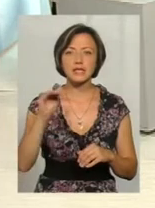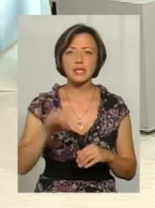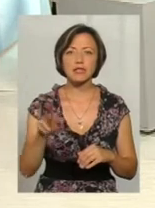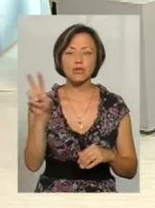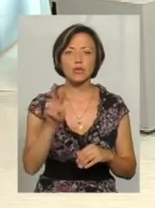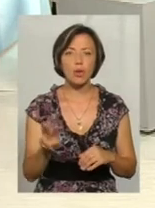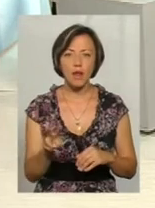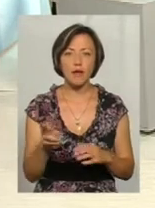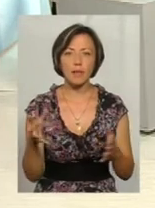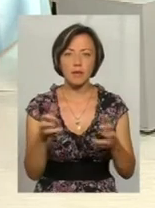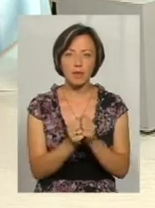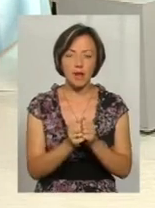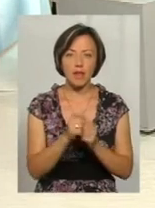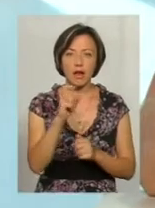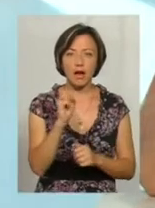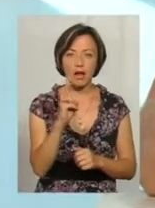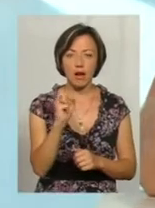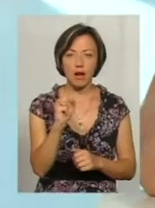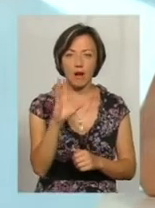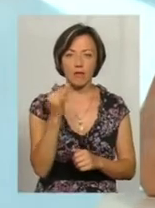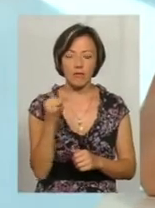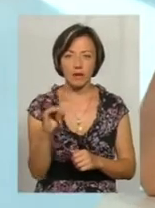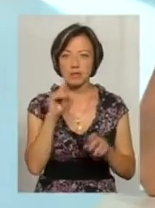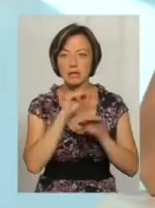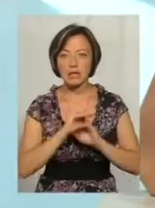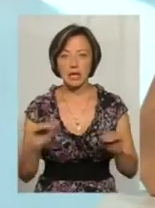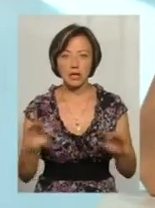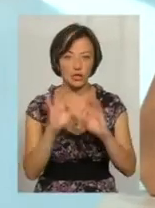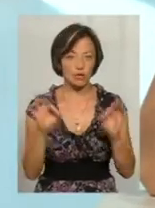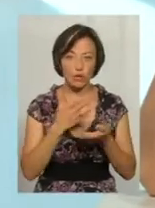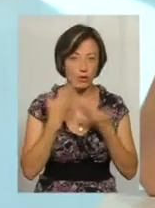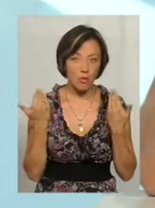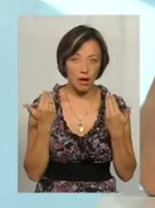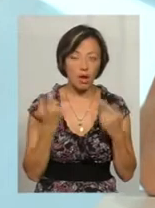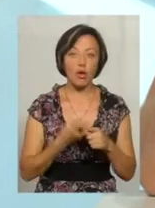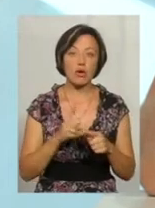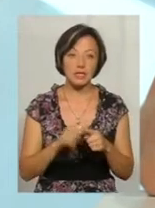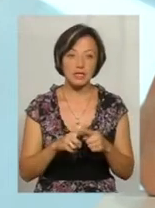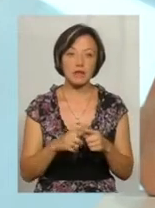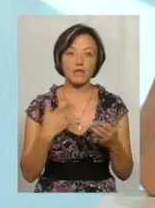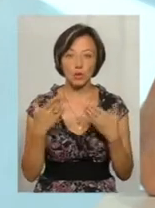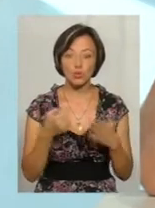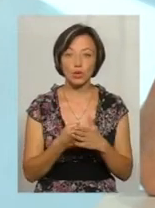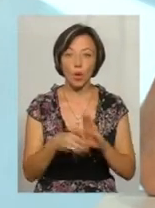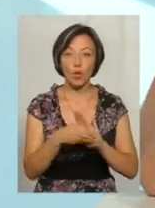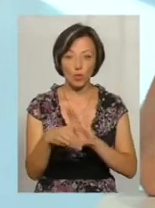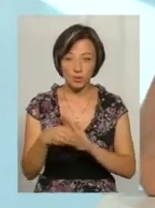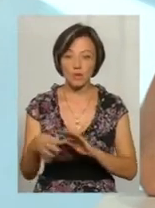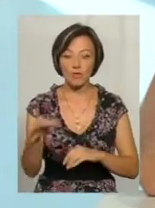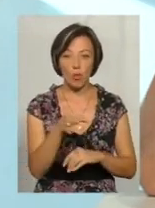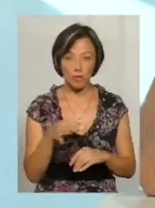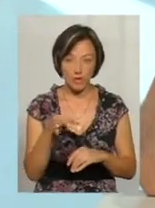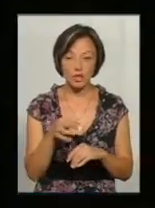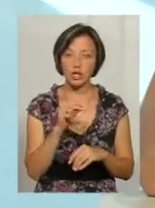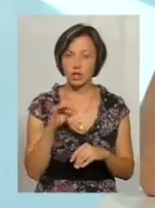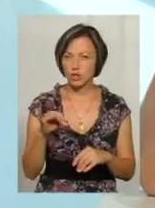тисяч доларів, на які піймали Харкавого? Зам'яли, затихло, нічого немає. Оце відношення в нас якраз до корупції йде в області. І